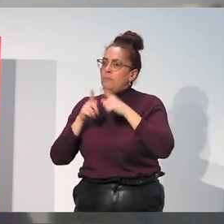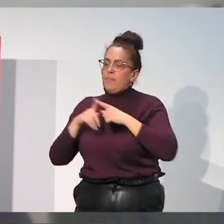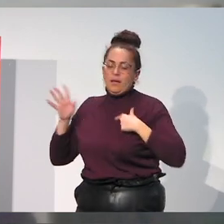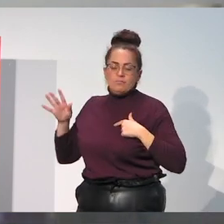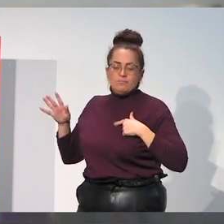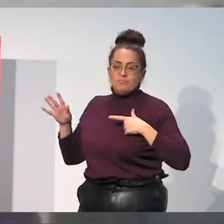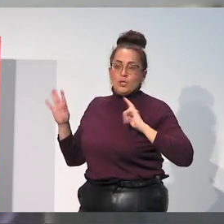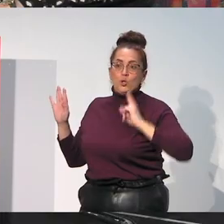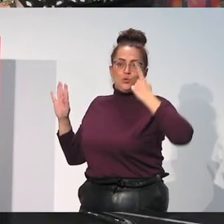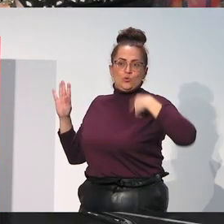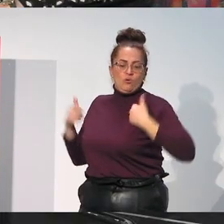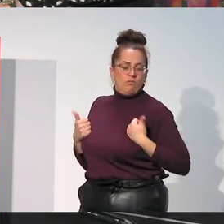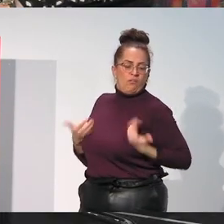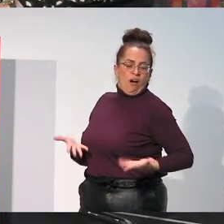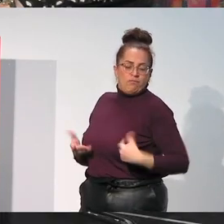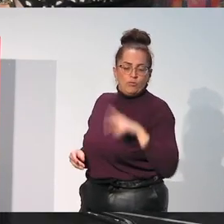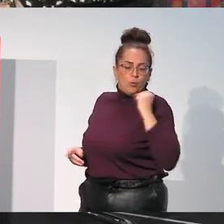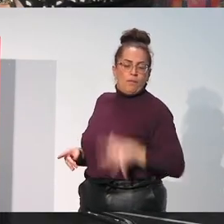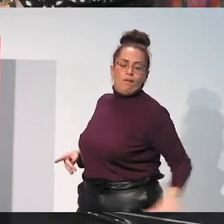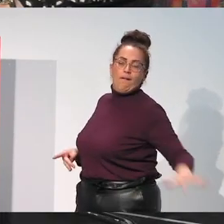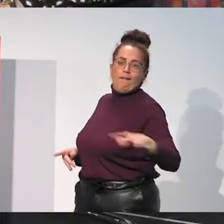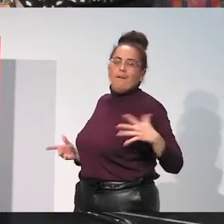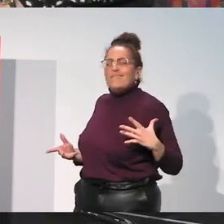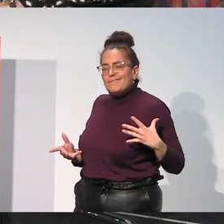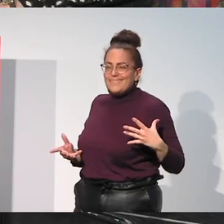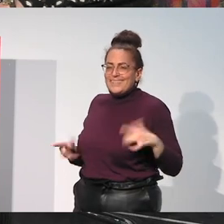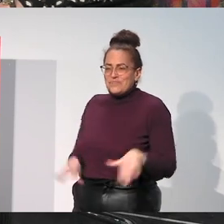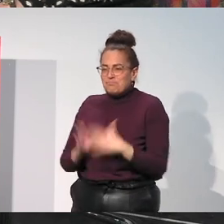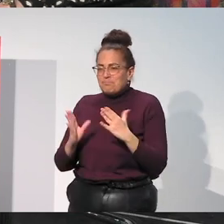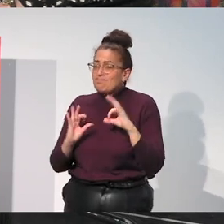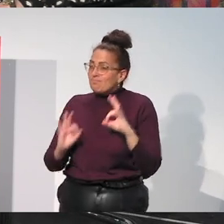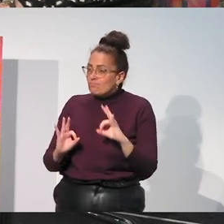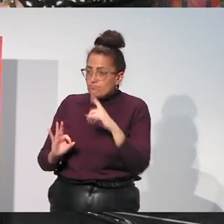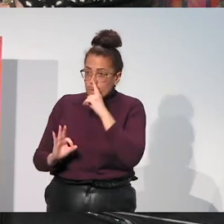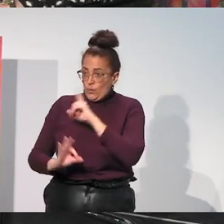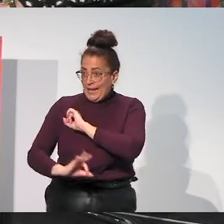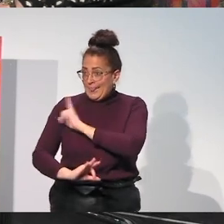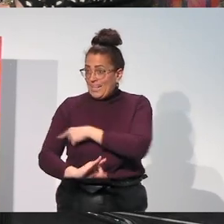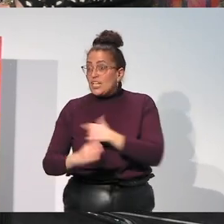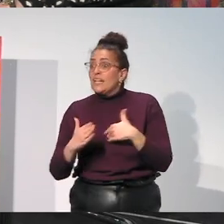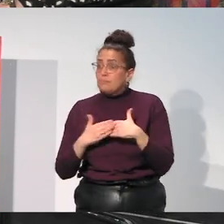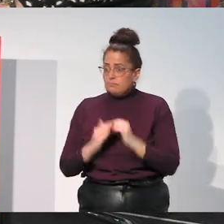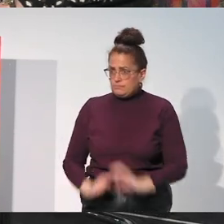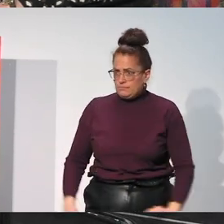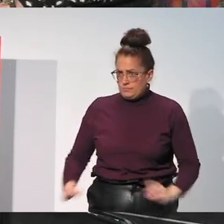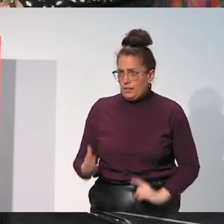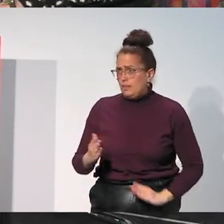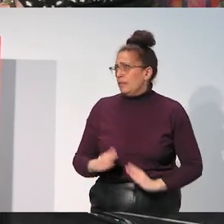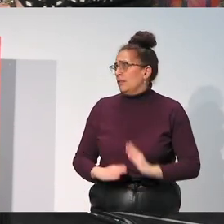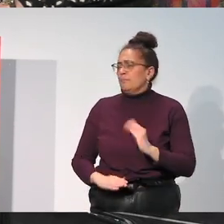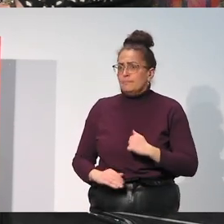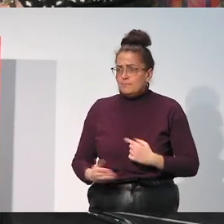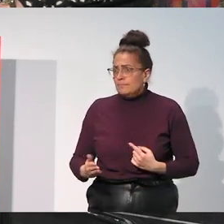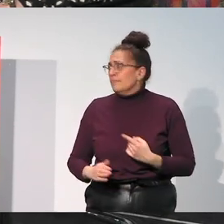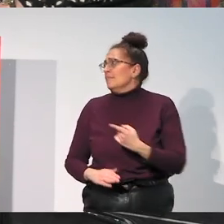que c'est quand même un fantasme dans le sens où c'est une énergie complètement illimitée. Donc contrairement aux énergies fossiles sur